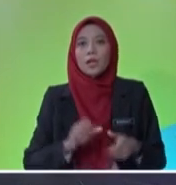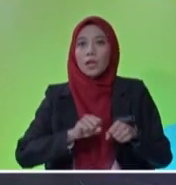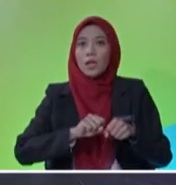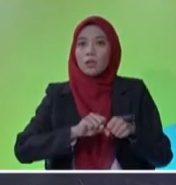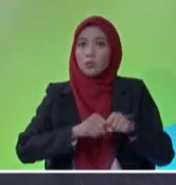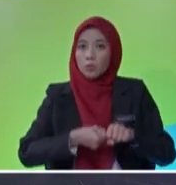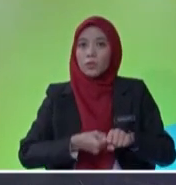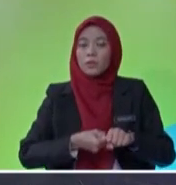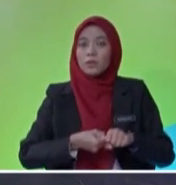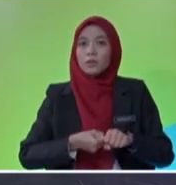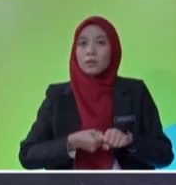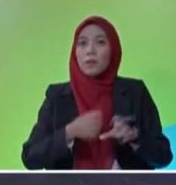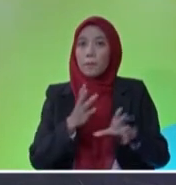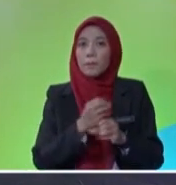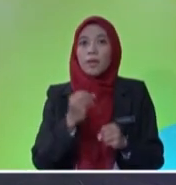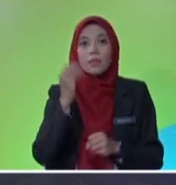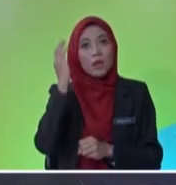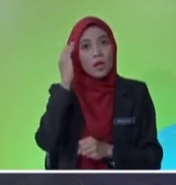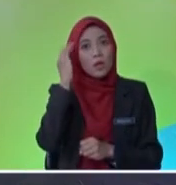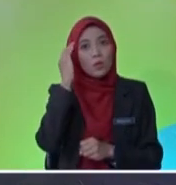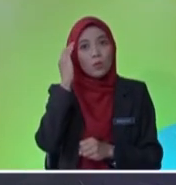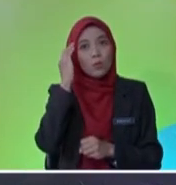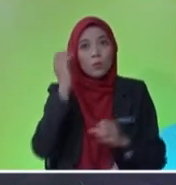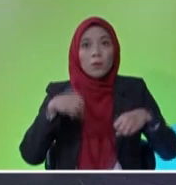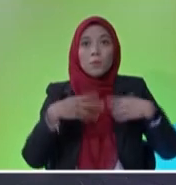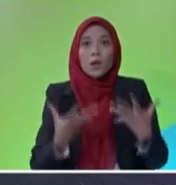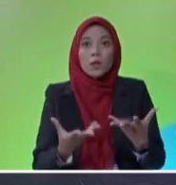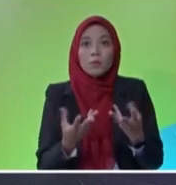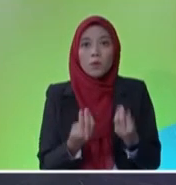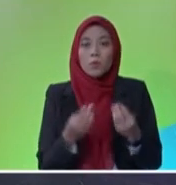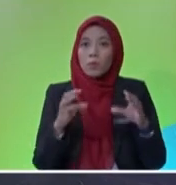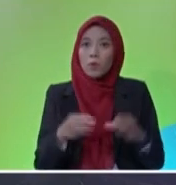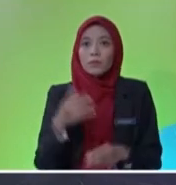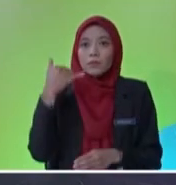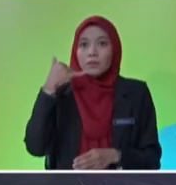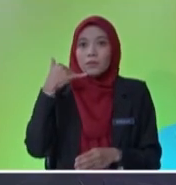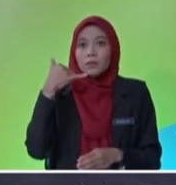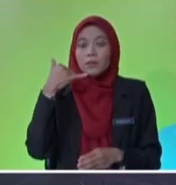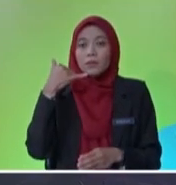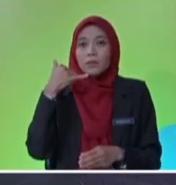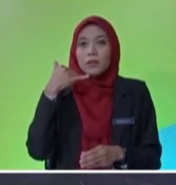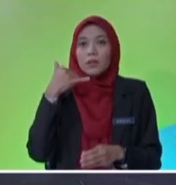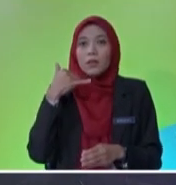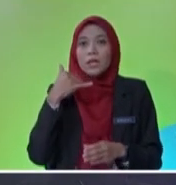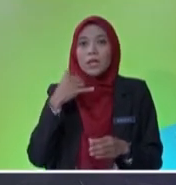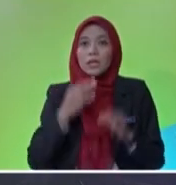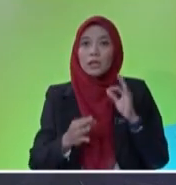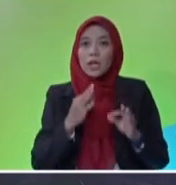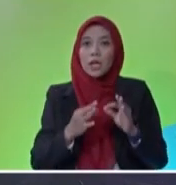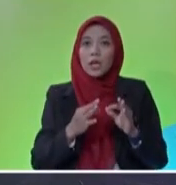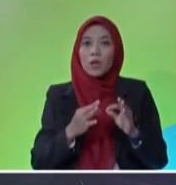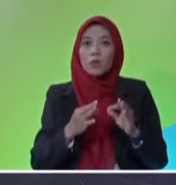macam mana nak buat panggilan kecemasan apabila berlaku sebarang kemalangan ataupun sekarang kecemasan lah